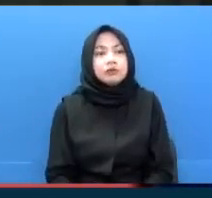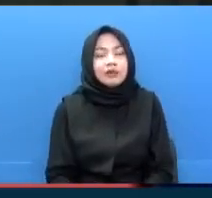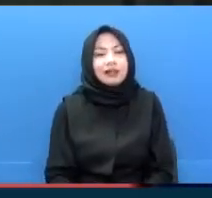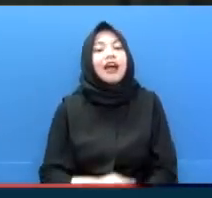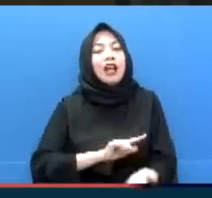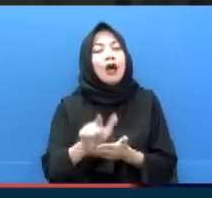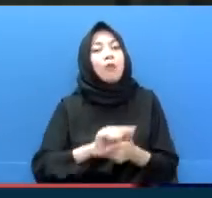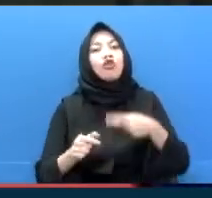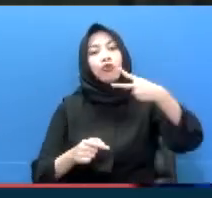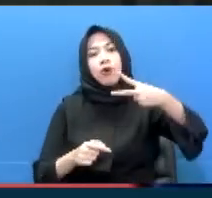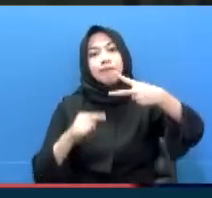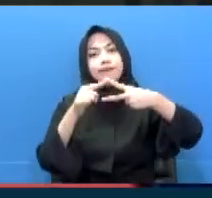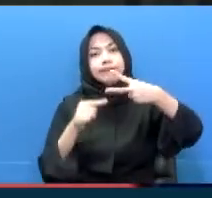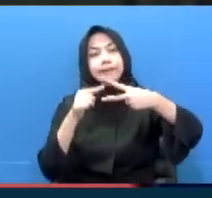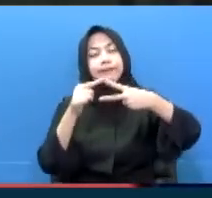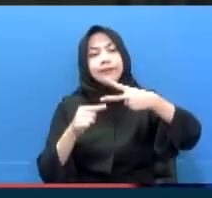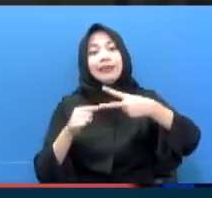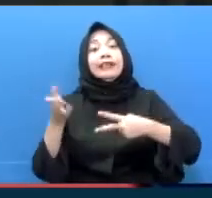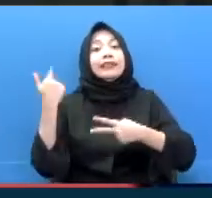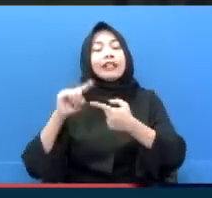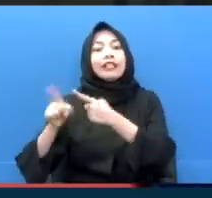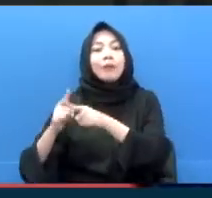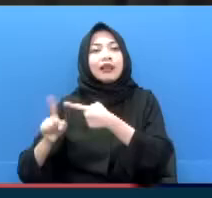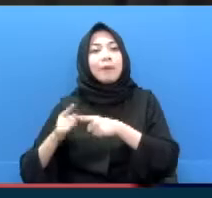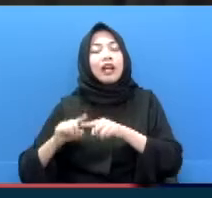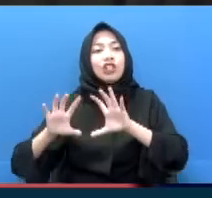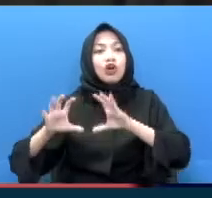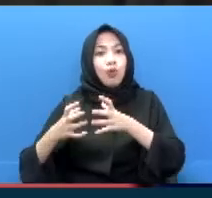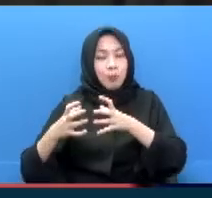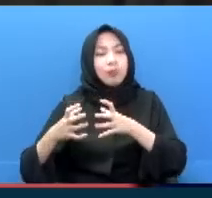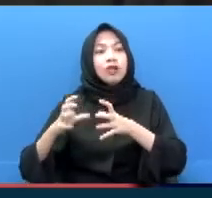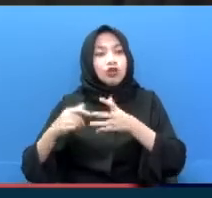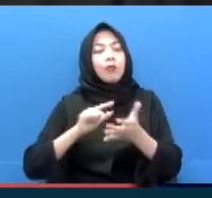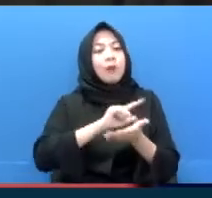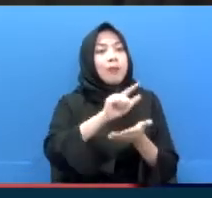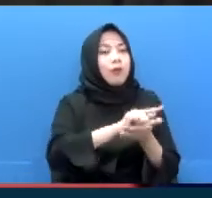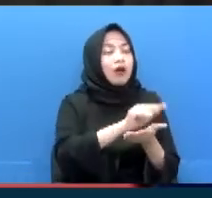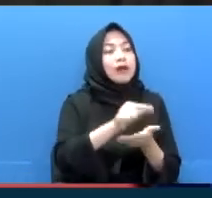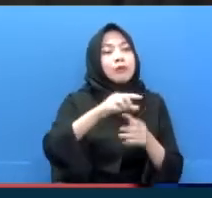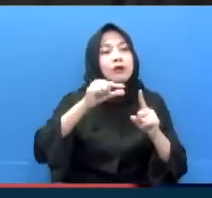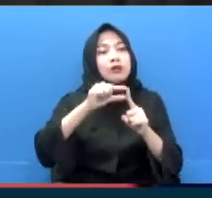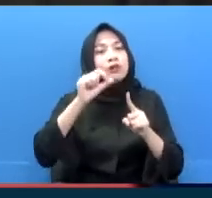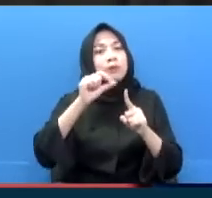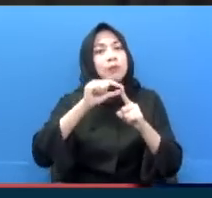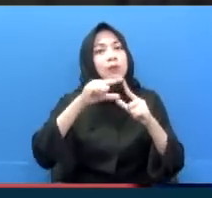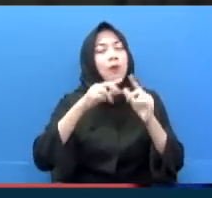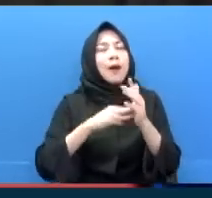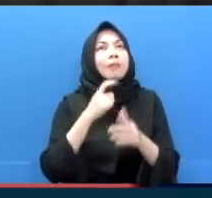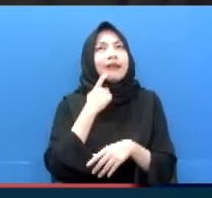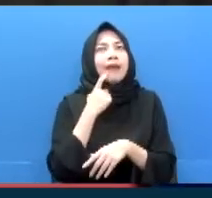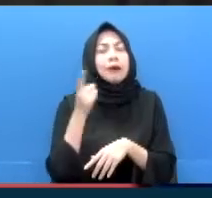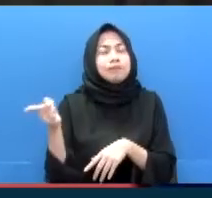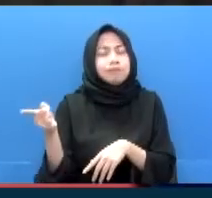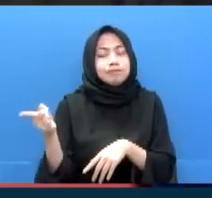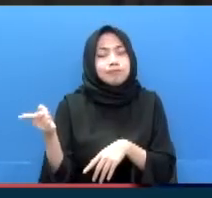ya kan lalu tadi rekan-rekan Di grup juga sudah Ee memberikan laporannya satu ke Propam terkait masalah